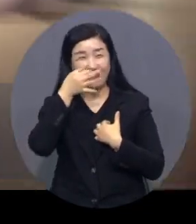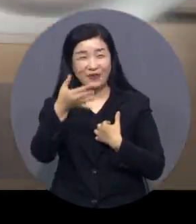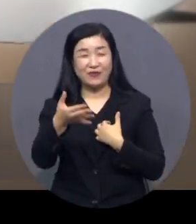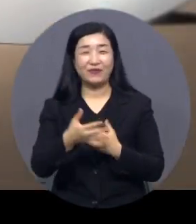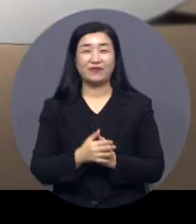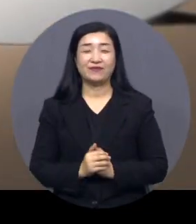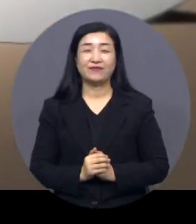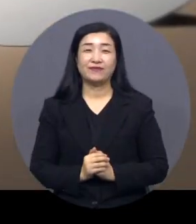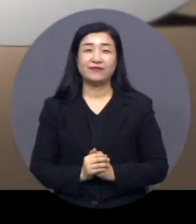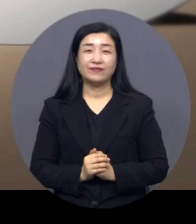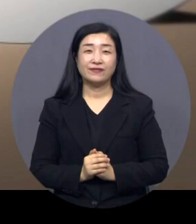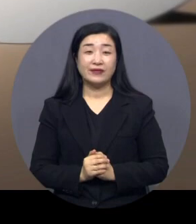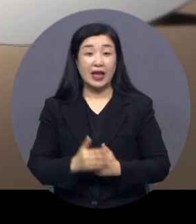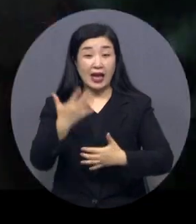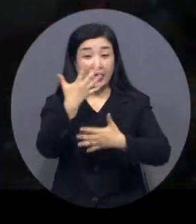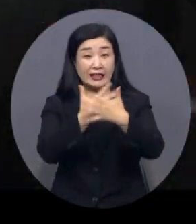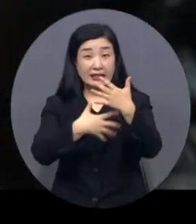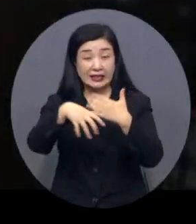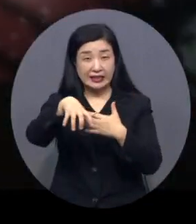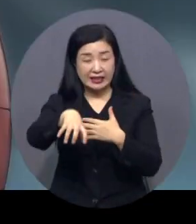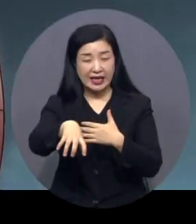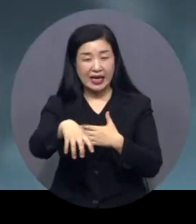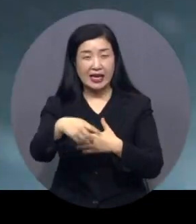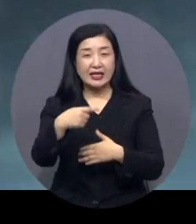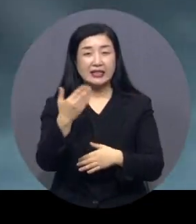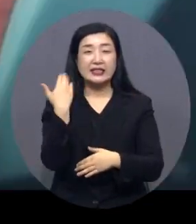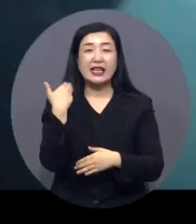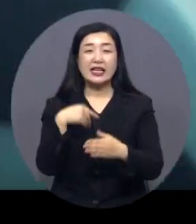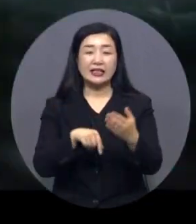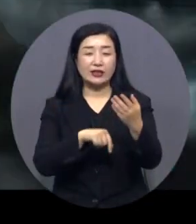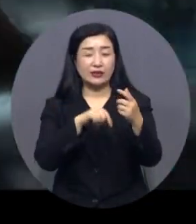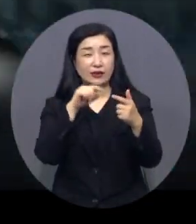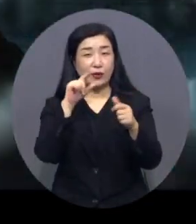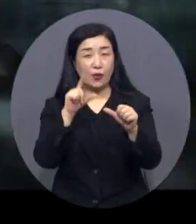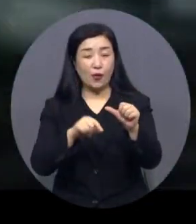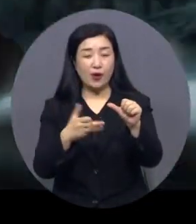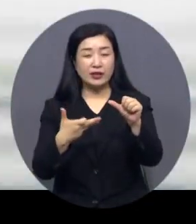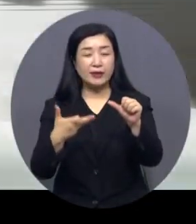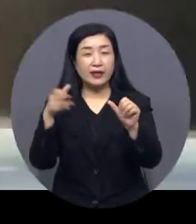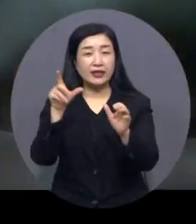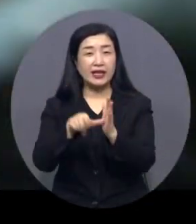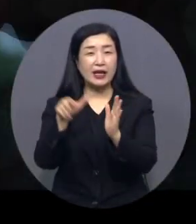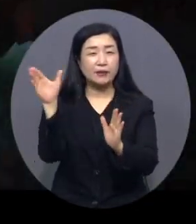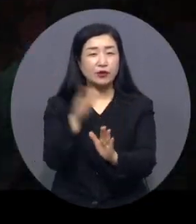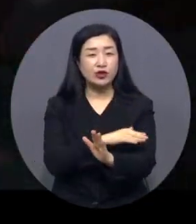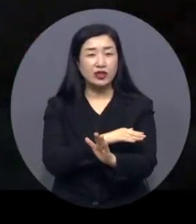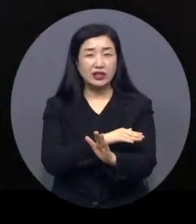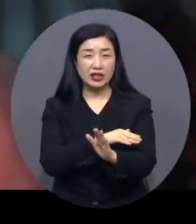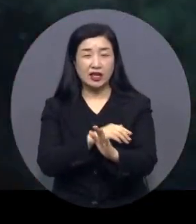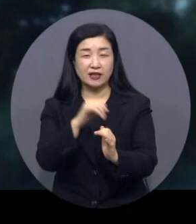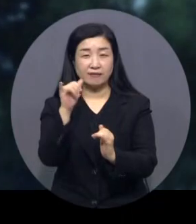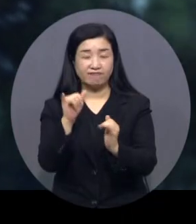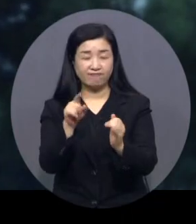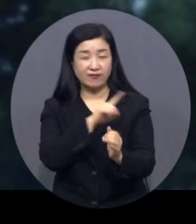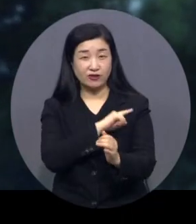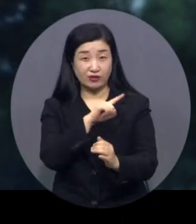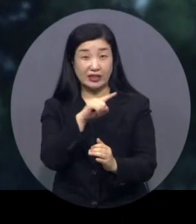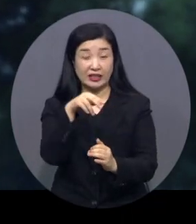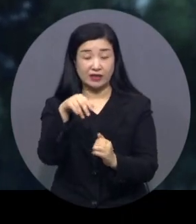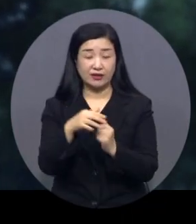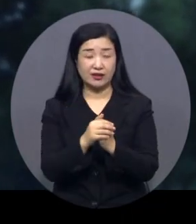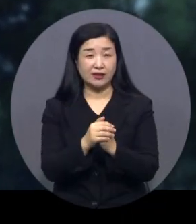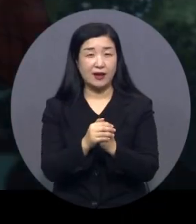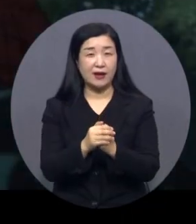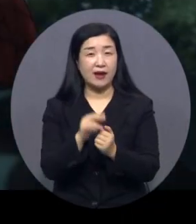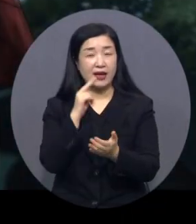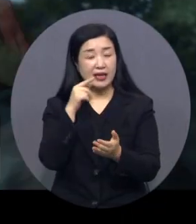같습니다. 극장 개봉 당일인 지난 18일 한국 영화 좌석 예매율 1위를 기록한 거신 바람의 아이.